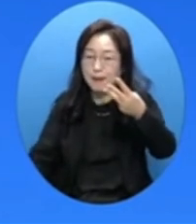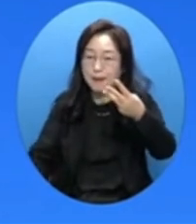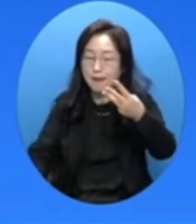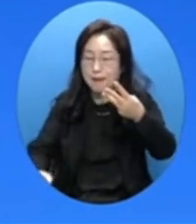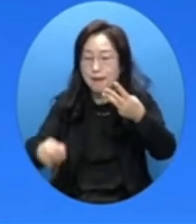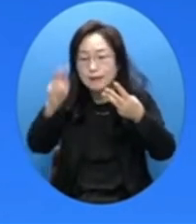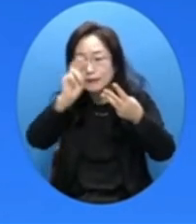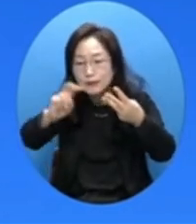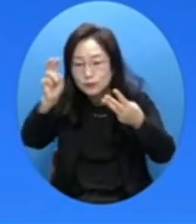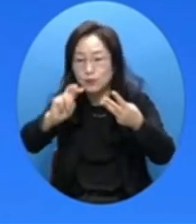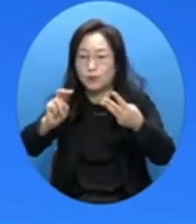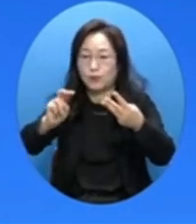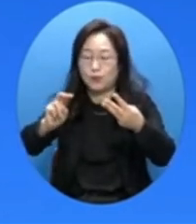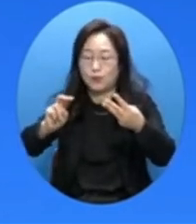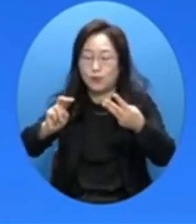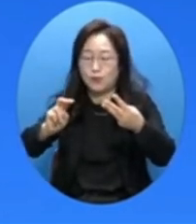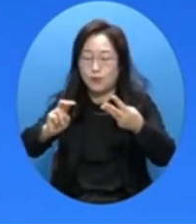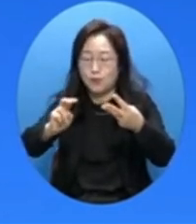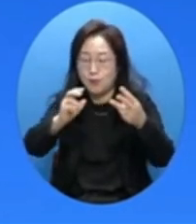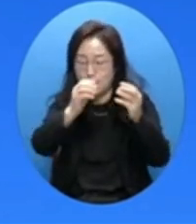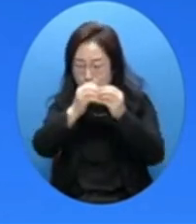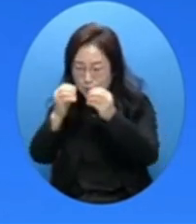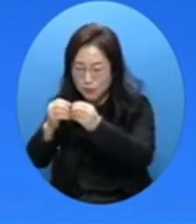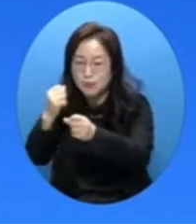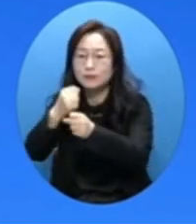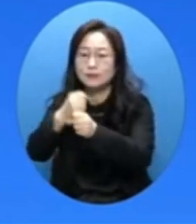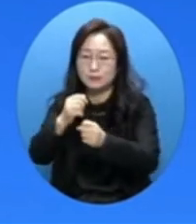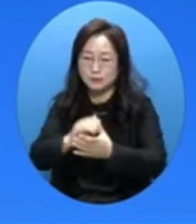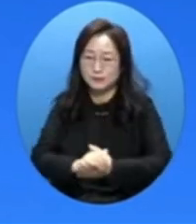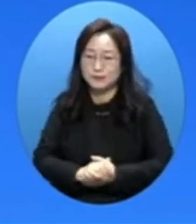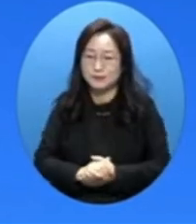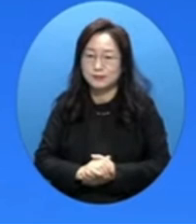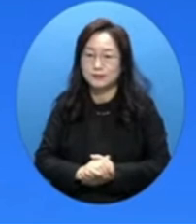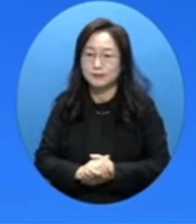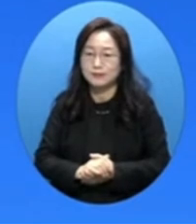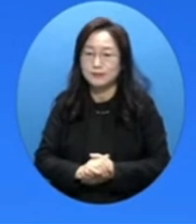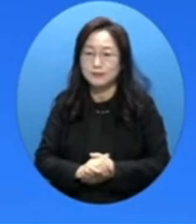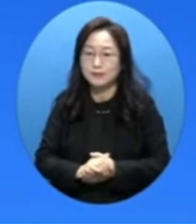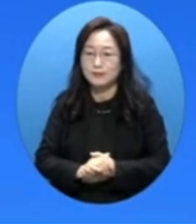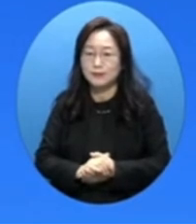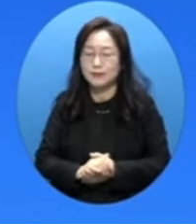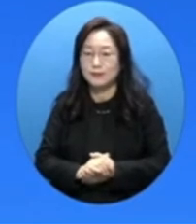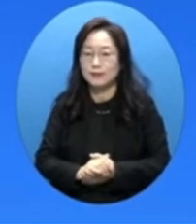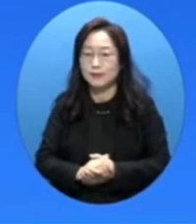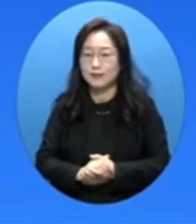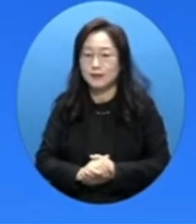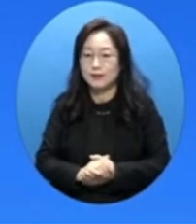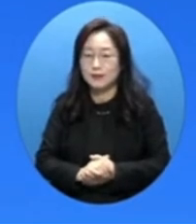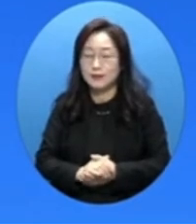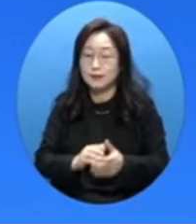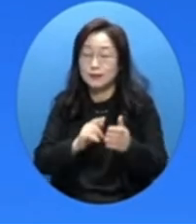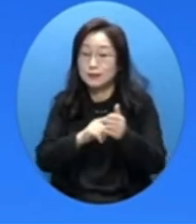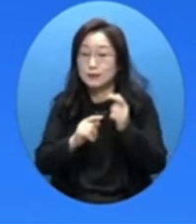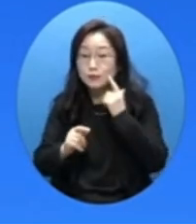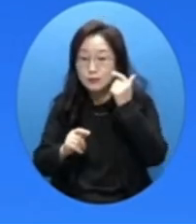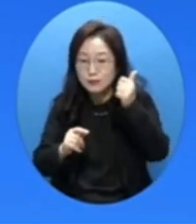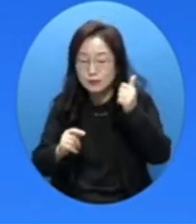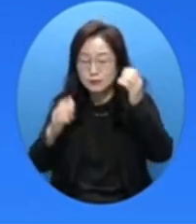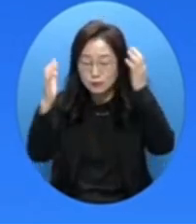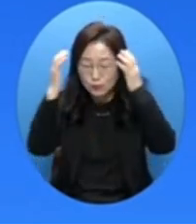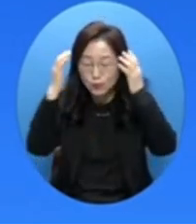찬송가를 곡을 썼습니다. 그래서 본인이 그 고통당하는